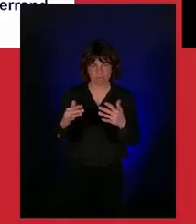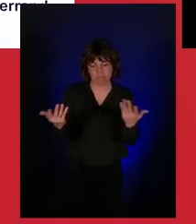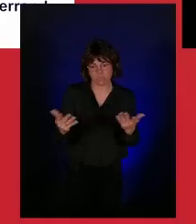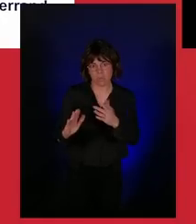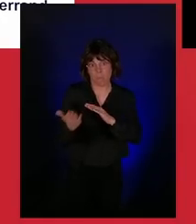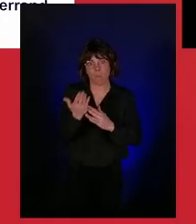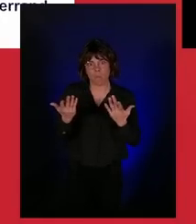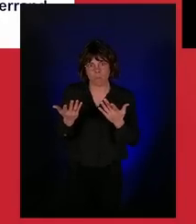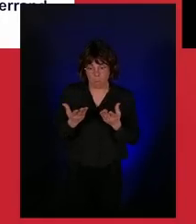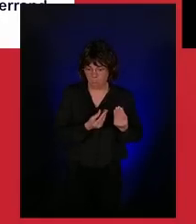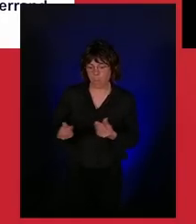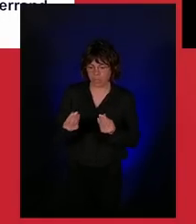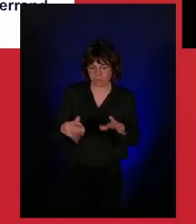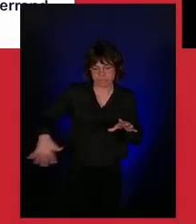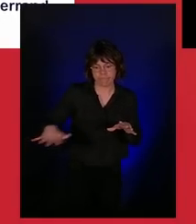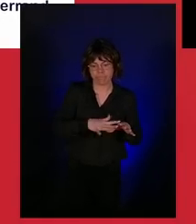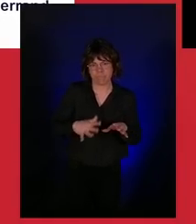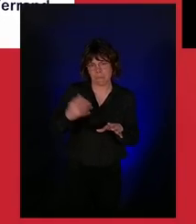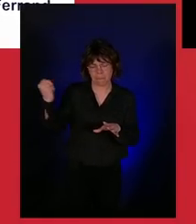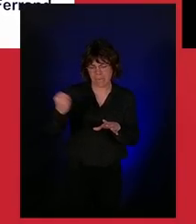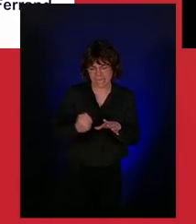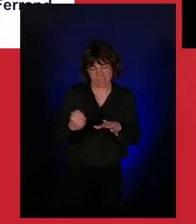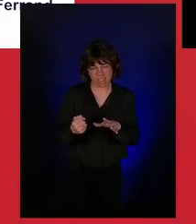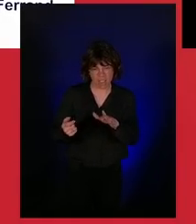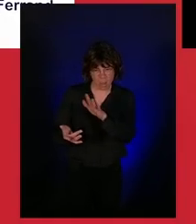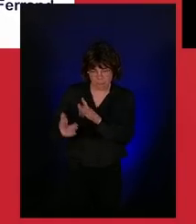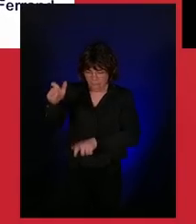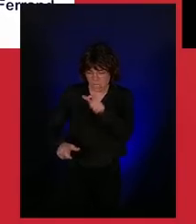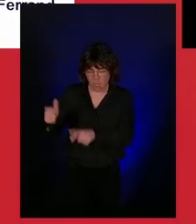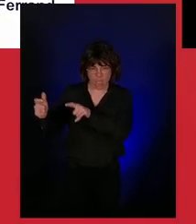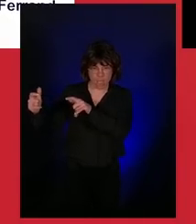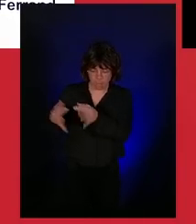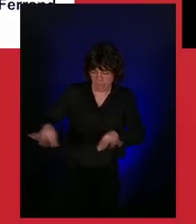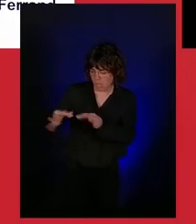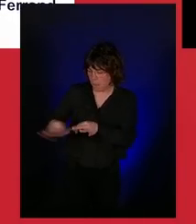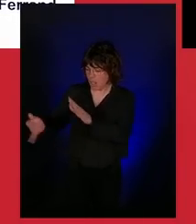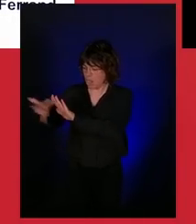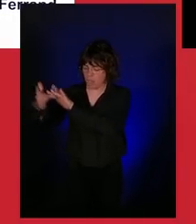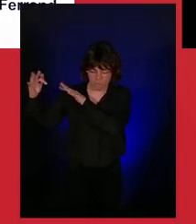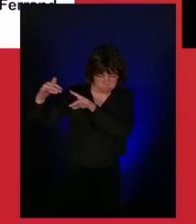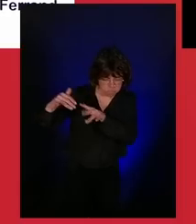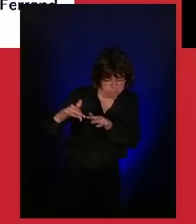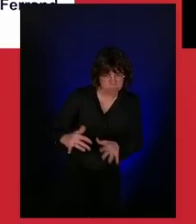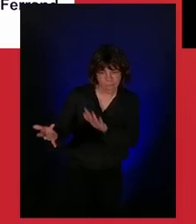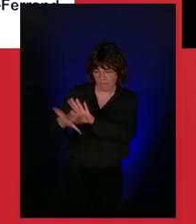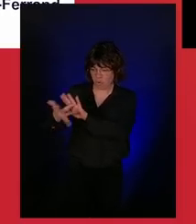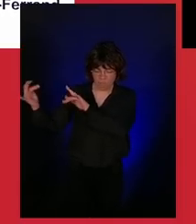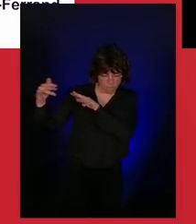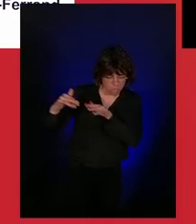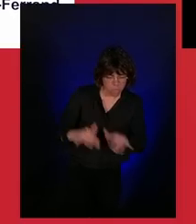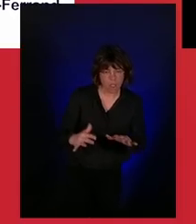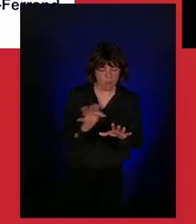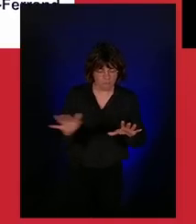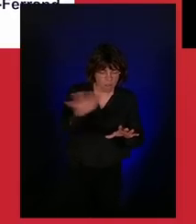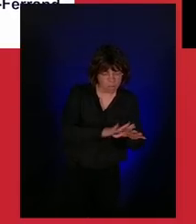les peuples, provoquant toujours plus de migrations et de flux de réfugiés. En France, comme partout, ce sont